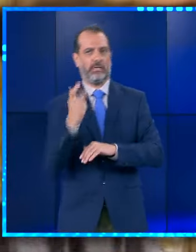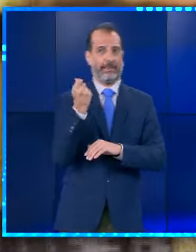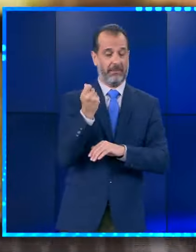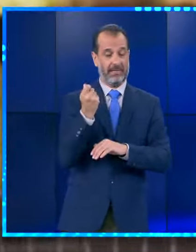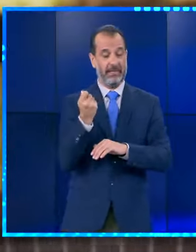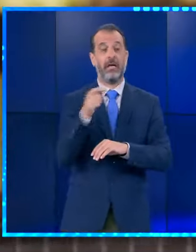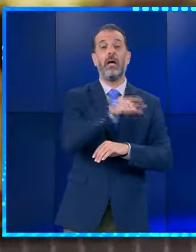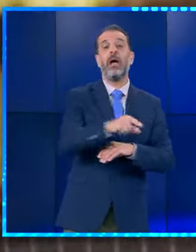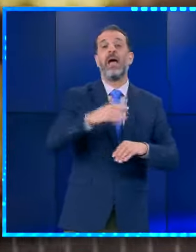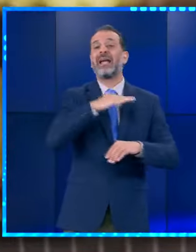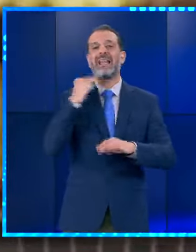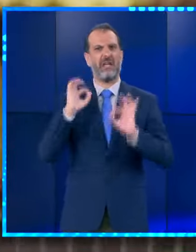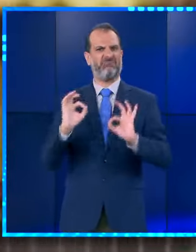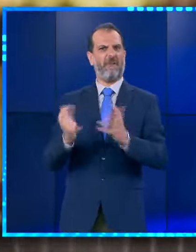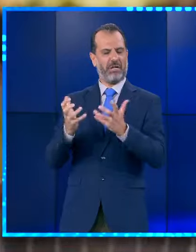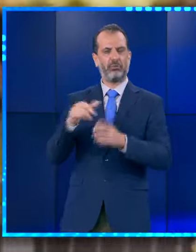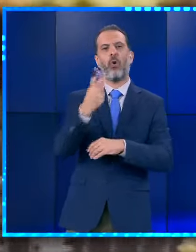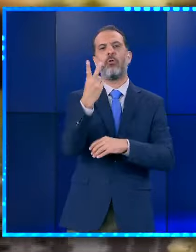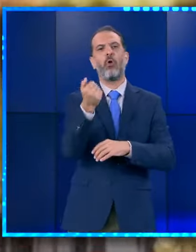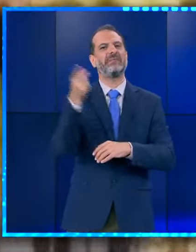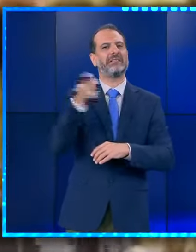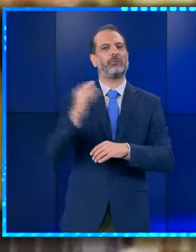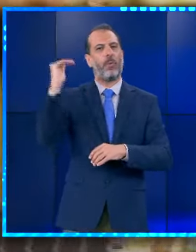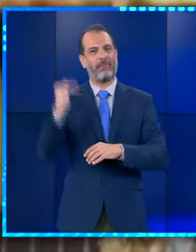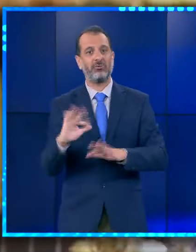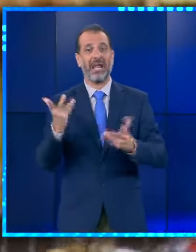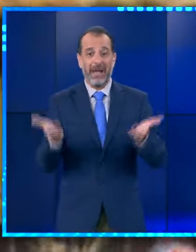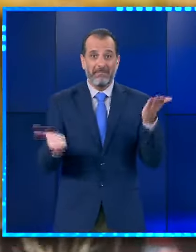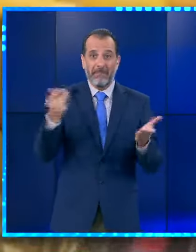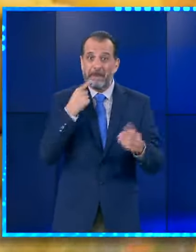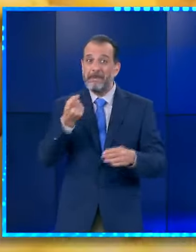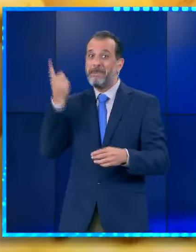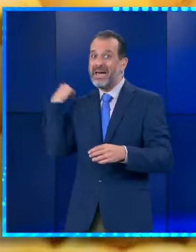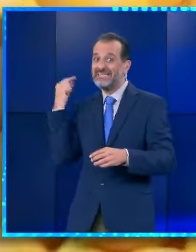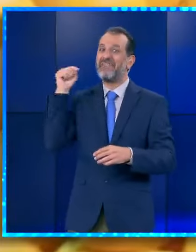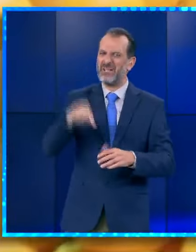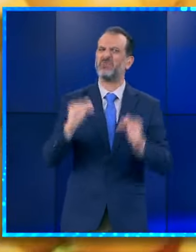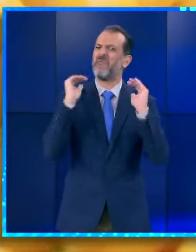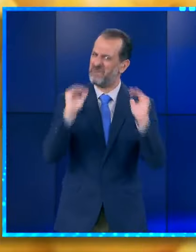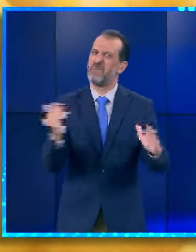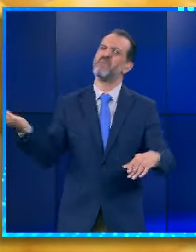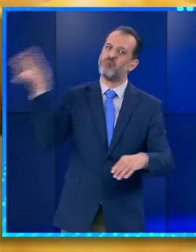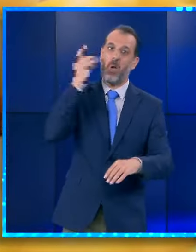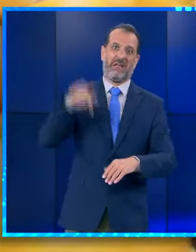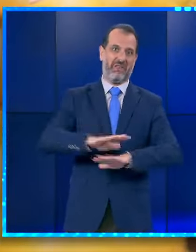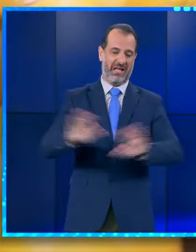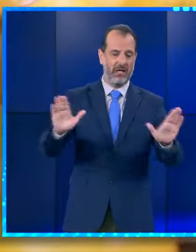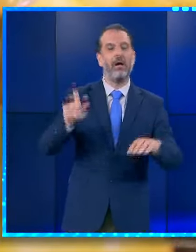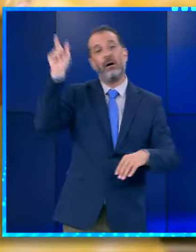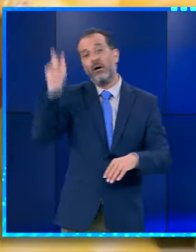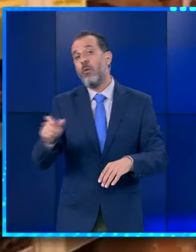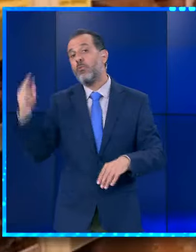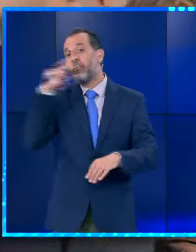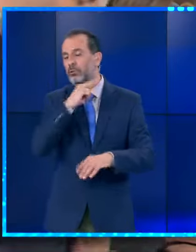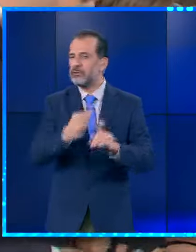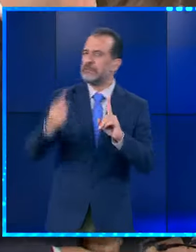και 2,5% στα κρέατα. Αλλά και πάλι σε σχέση με πέρσι είναι πιο ακριβά. Φαίνεται πάντως ότι ο Πρωθυπουργός